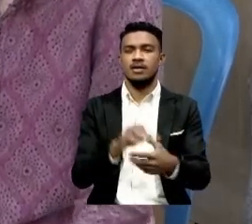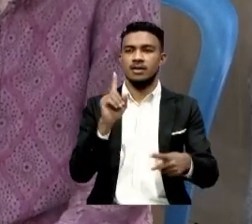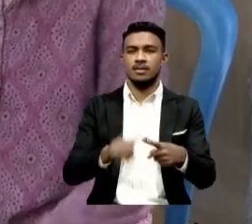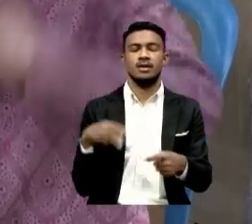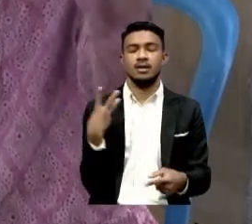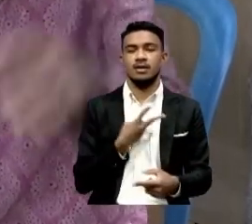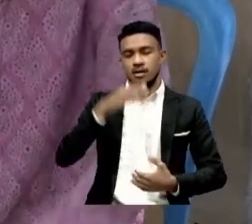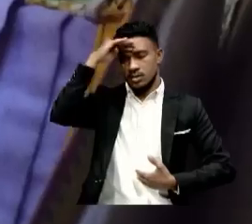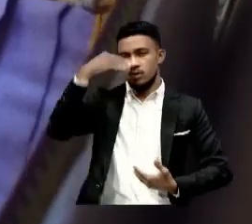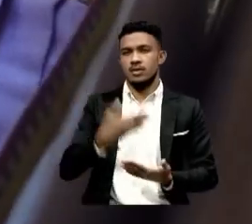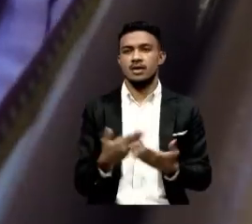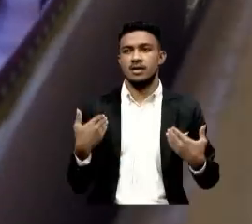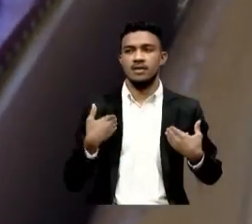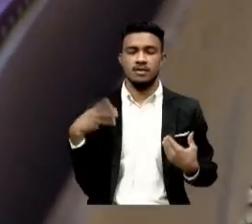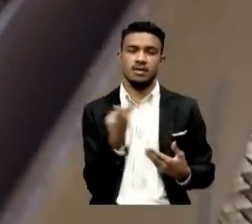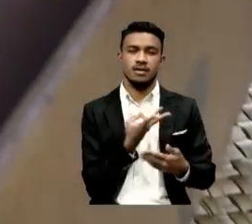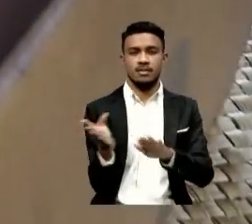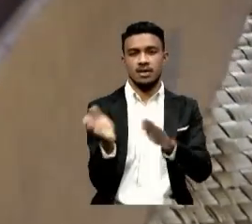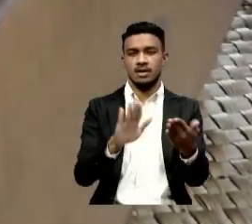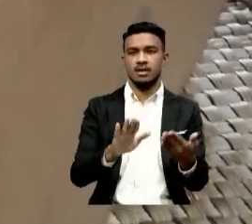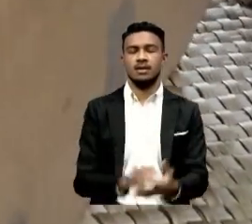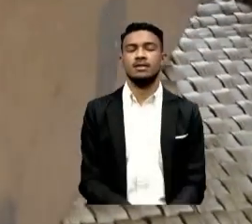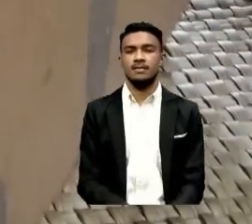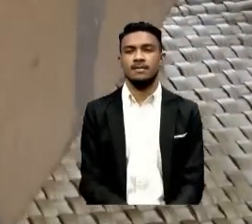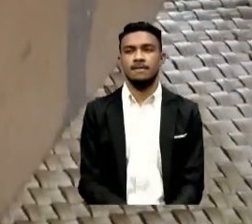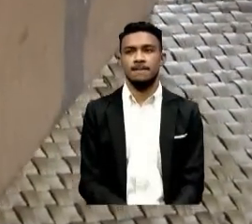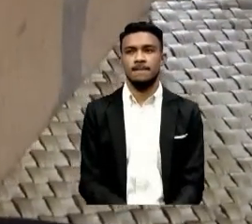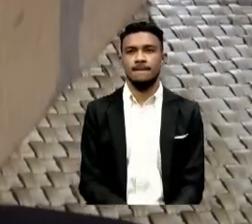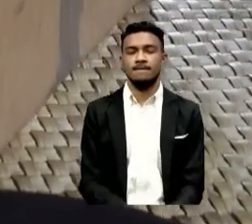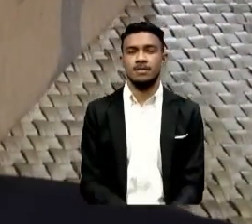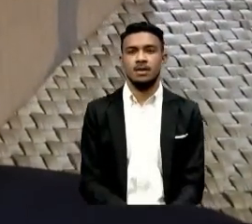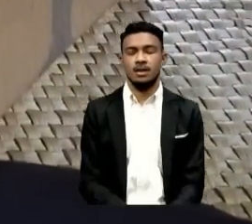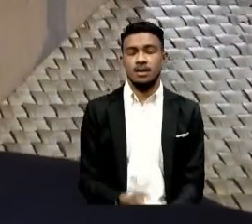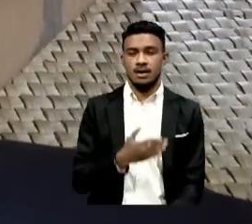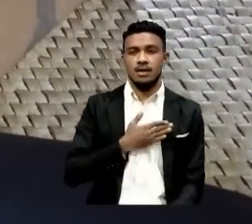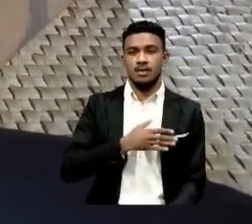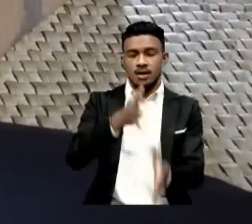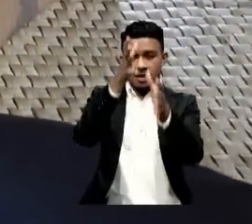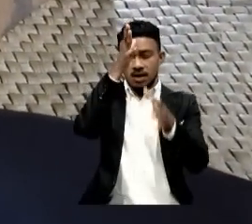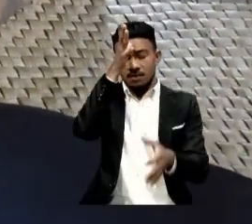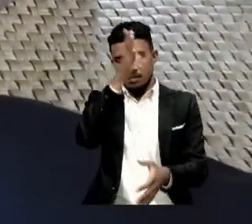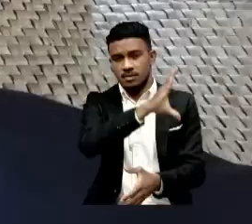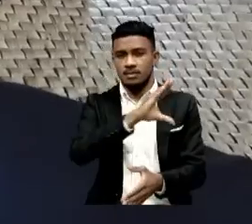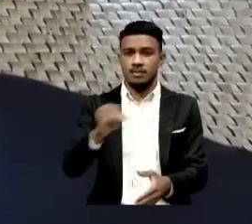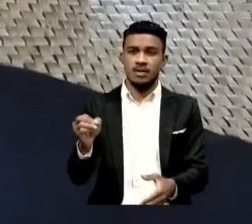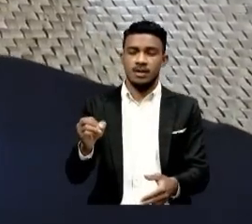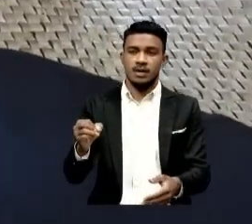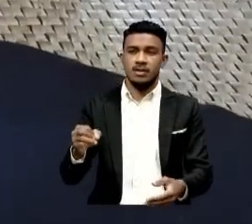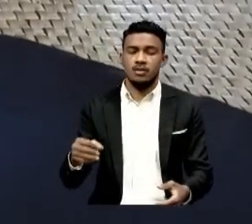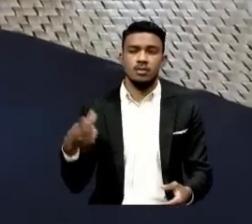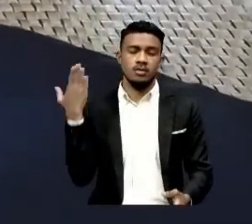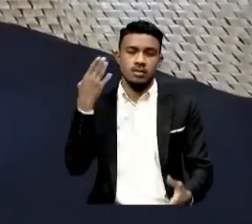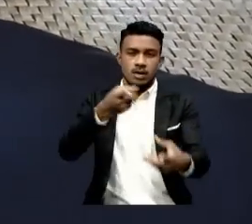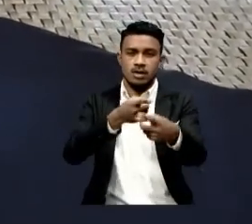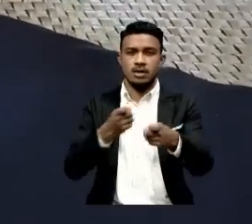mate, tina ni wana ni. Am ne mam kar di kilat, ni mate tiona, kasur berto Antoni ni mate tiona.